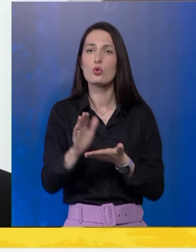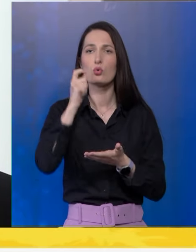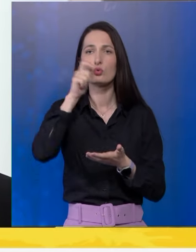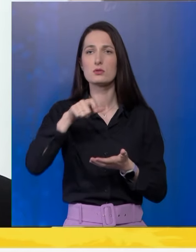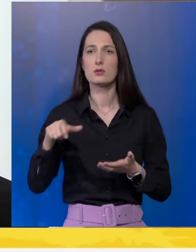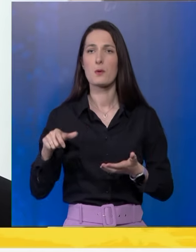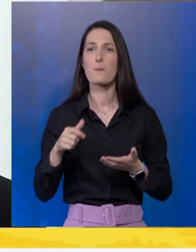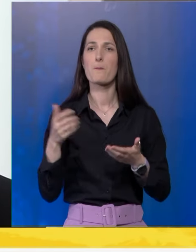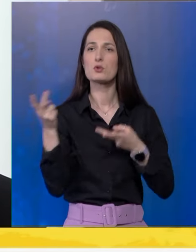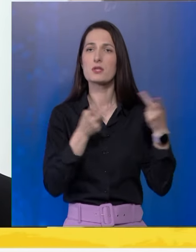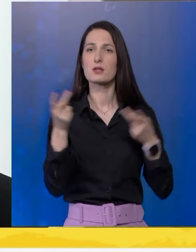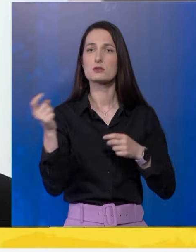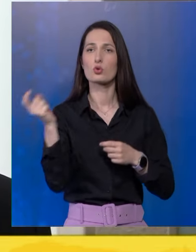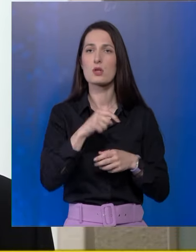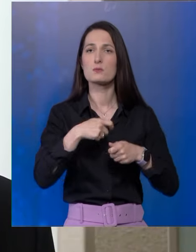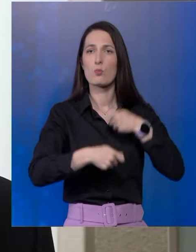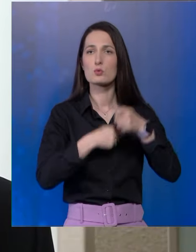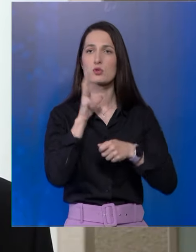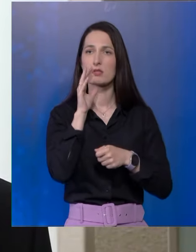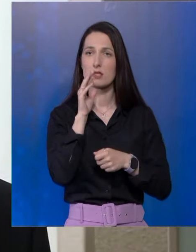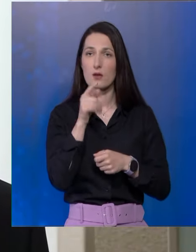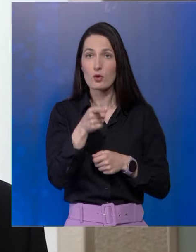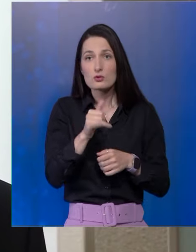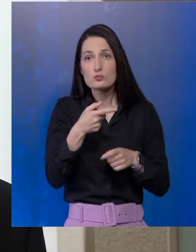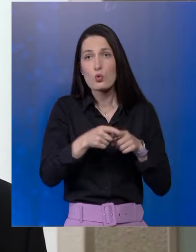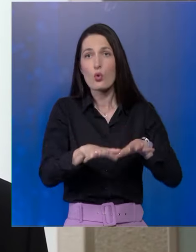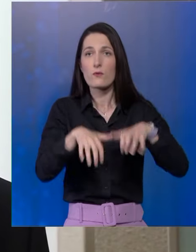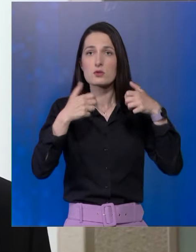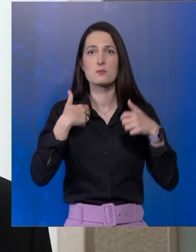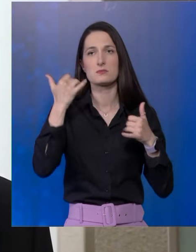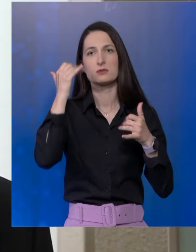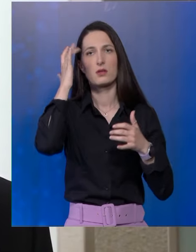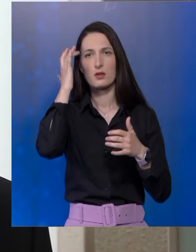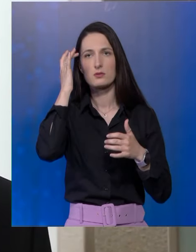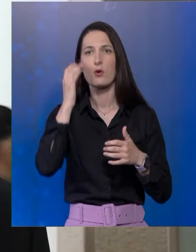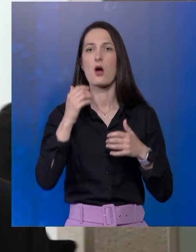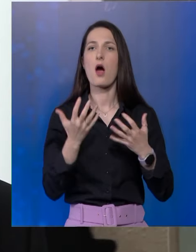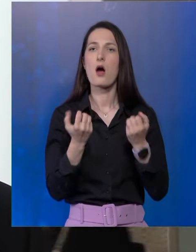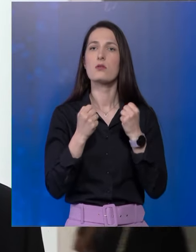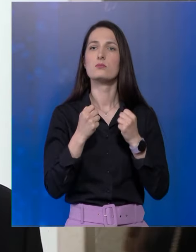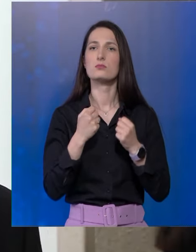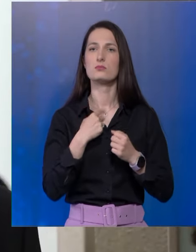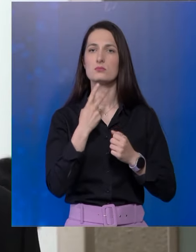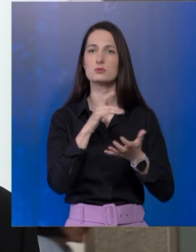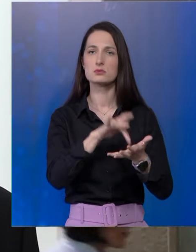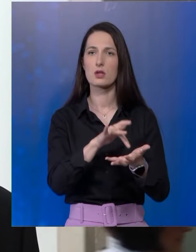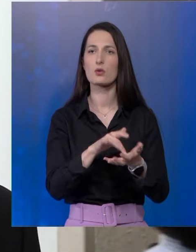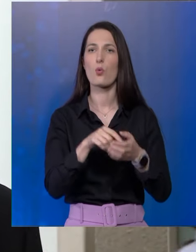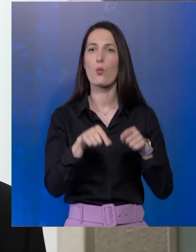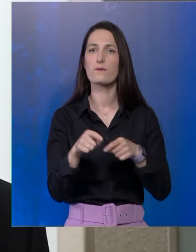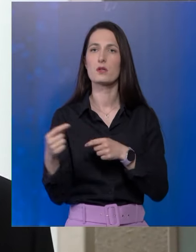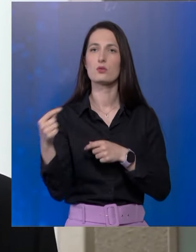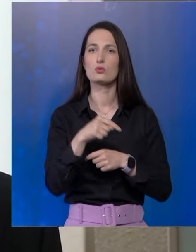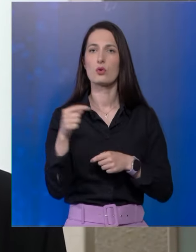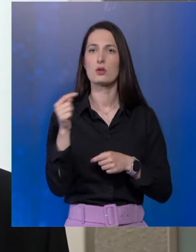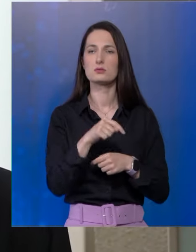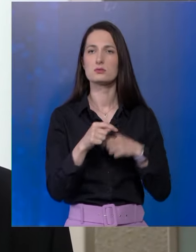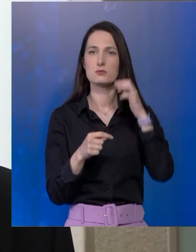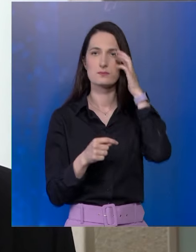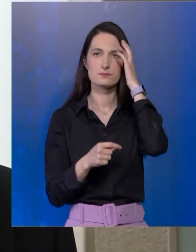dijelova turizma i onoga što Sarajevo nudi. Taj dio, mi kad uzmemo podatke od hotela i